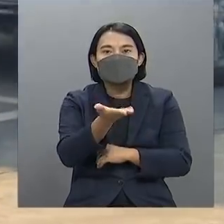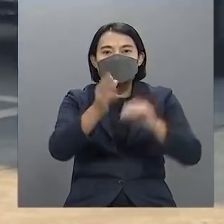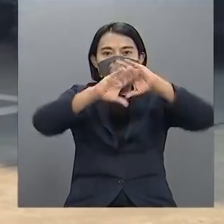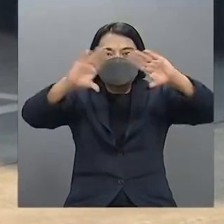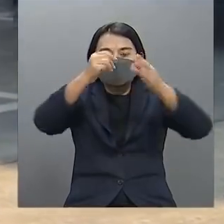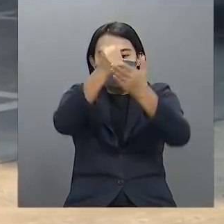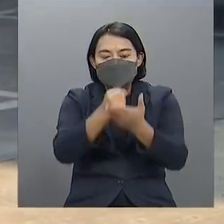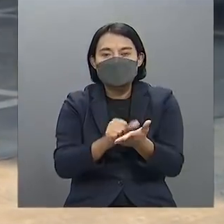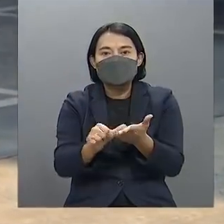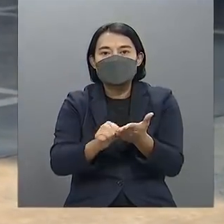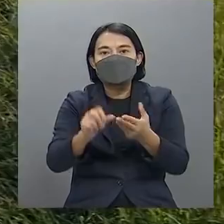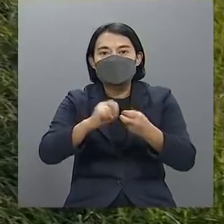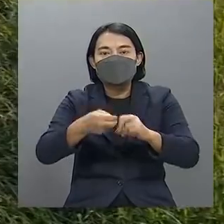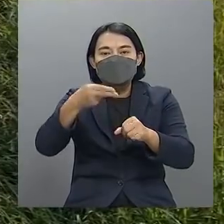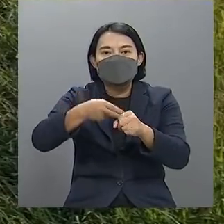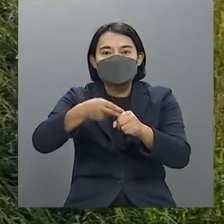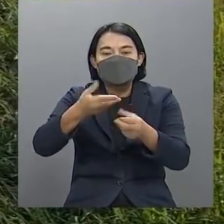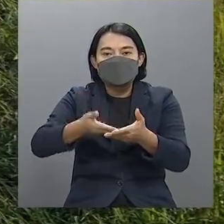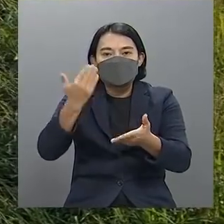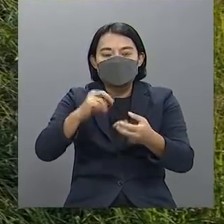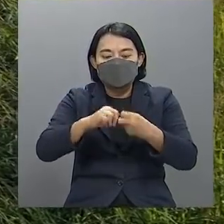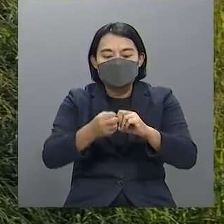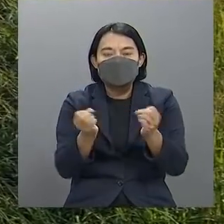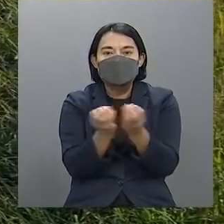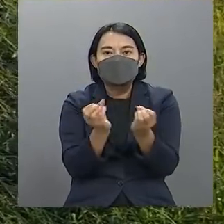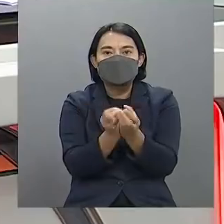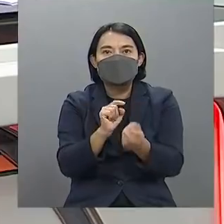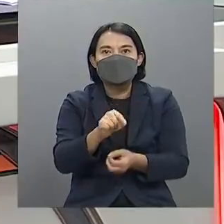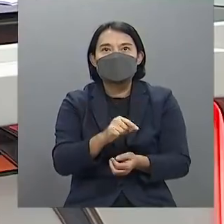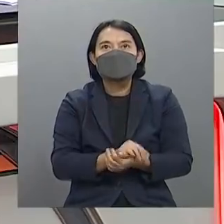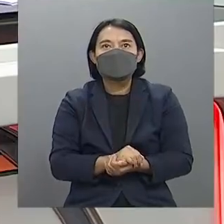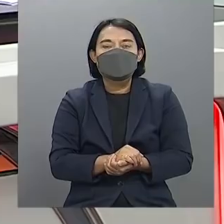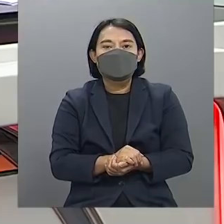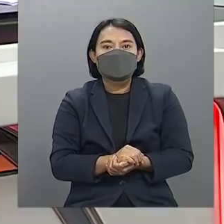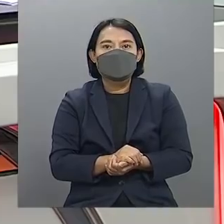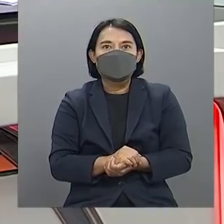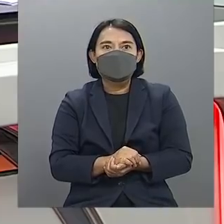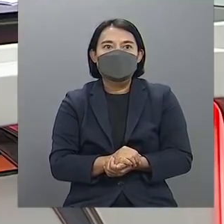ญหาราคาน้ำมันกระทบต่อคนในหลายมิติจริงๆค่ะ ต้องติดตาม